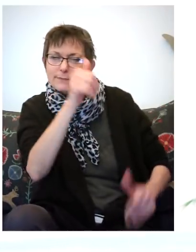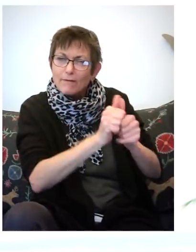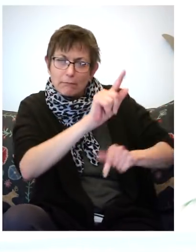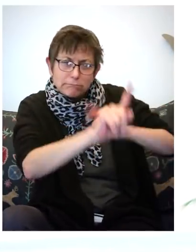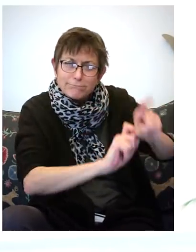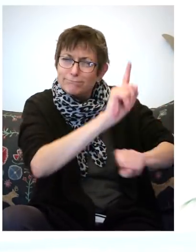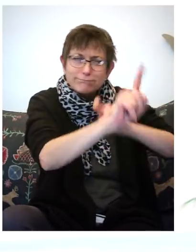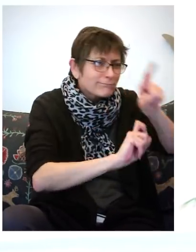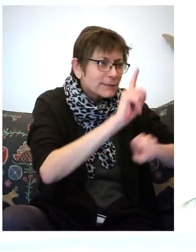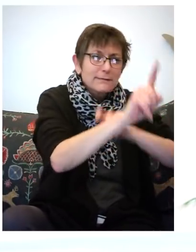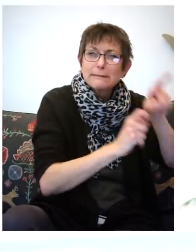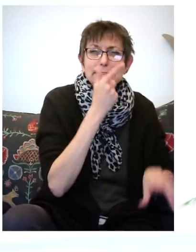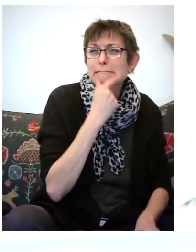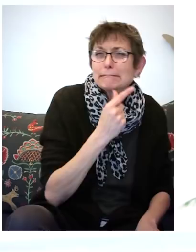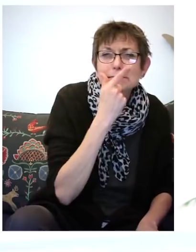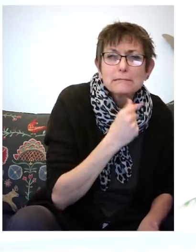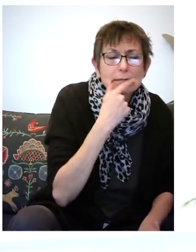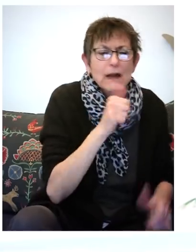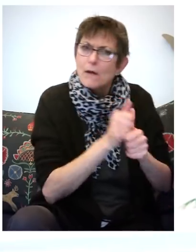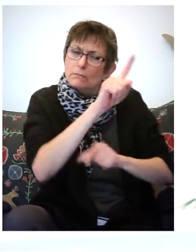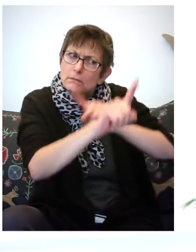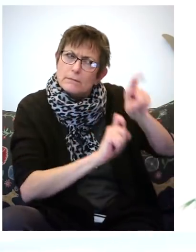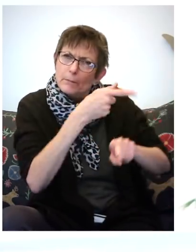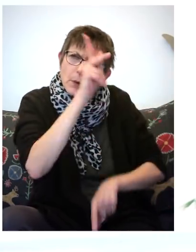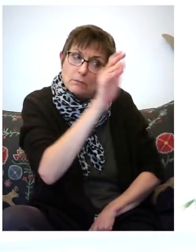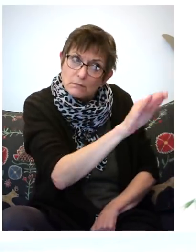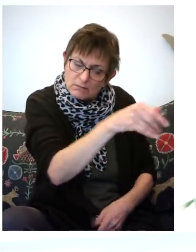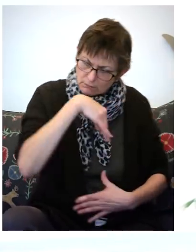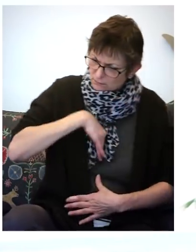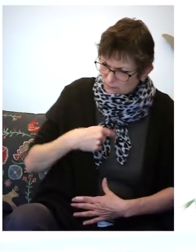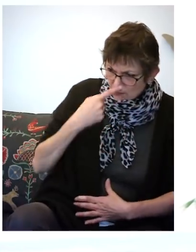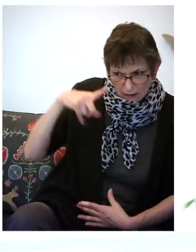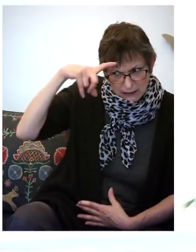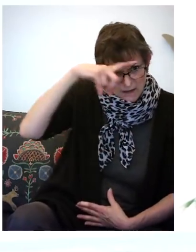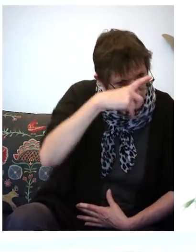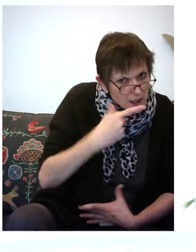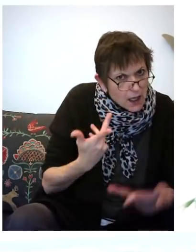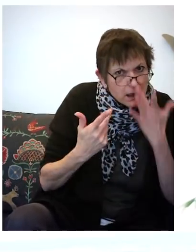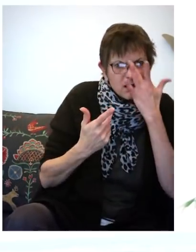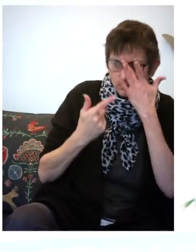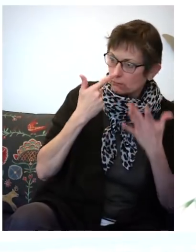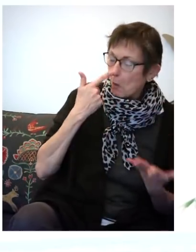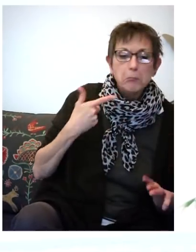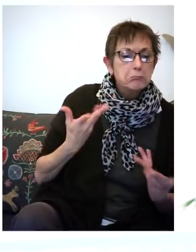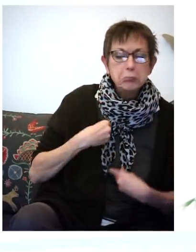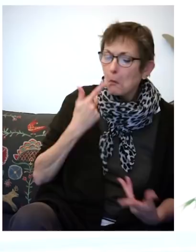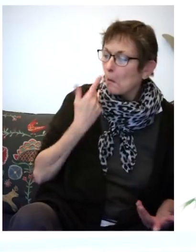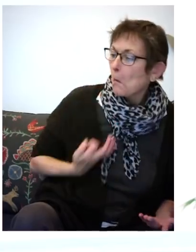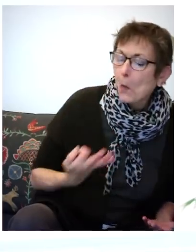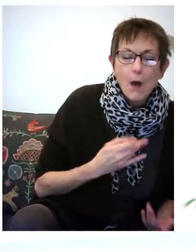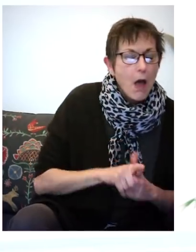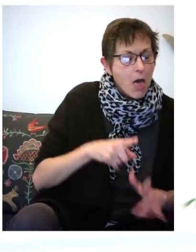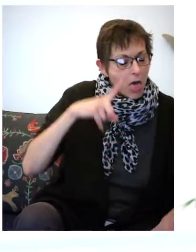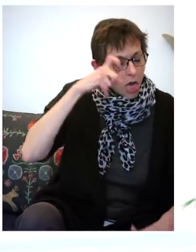répondre à un questionnaire simple traitant majoritairement de la difficulté à tenir cette habitude ou pas, à savoir est-ce que c'était devenu un réflexe, est-ce que